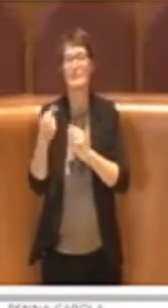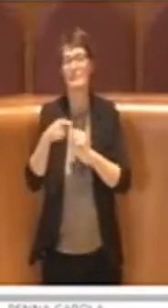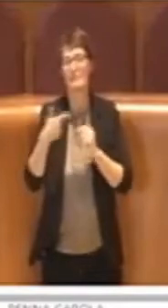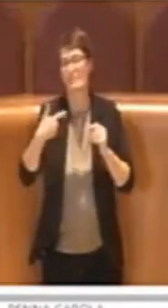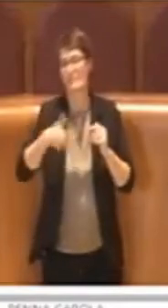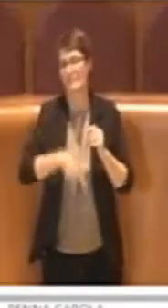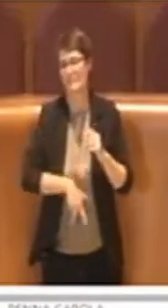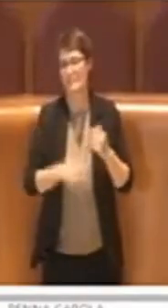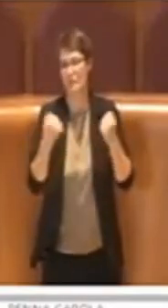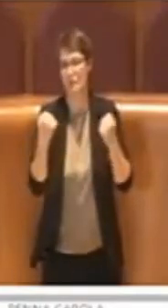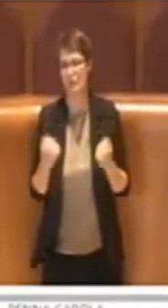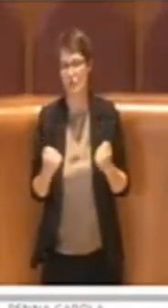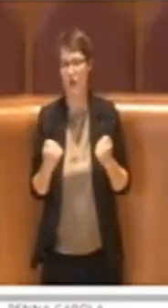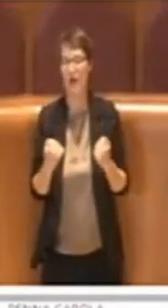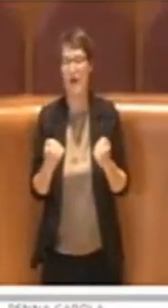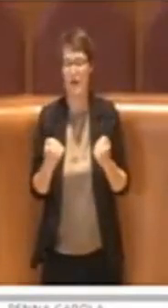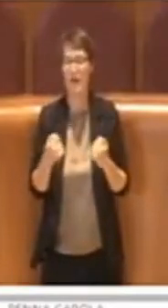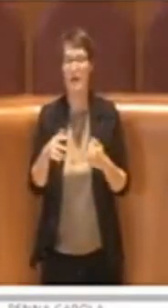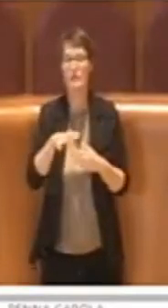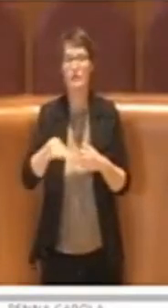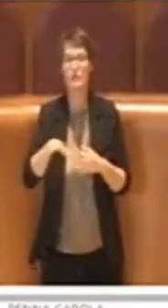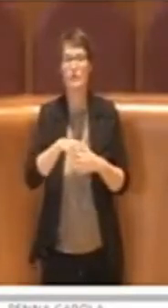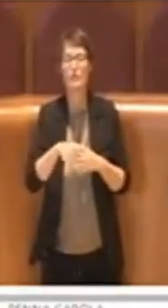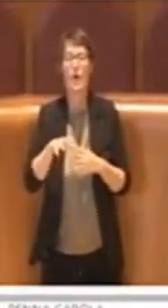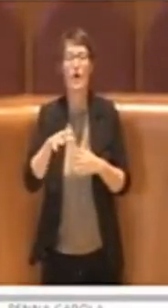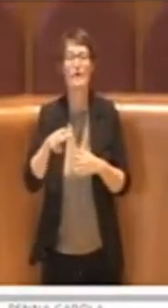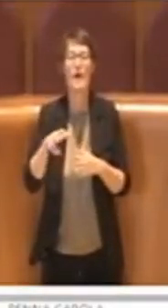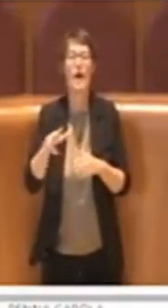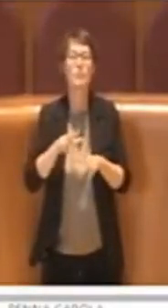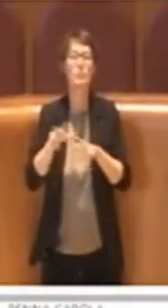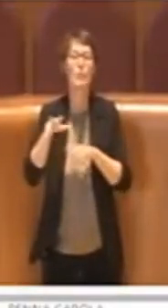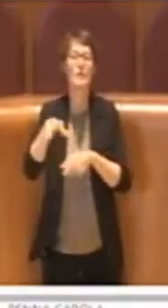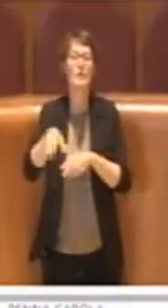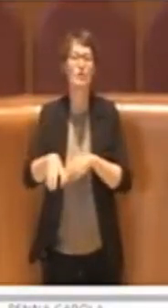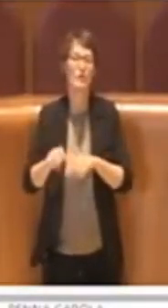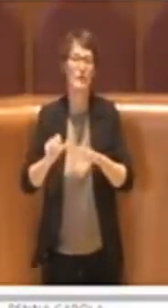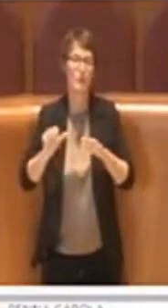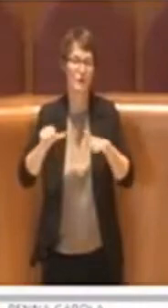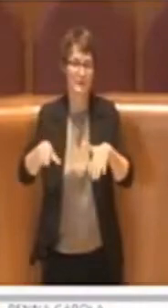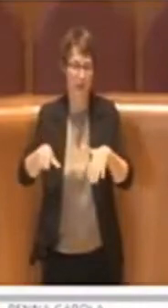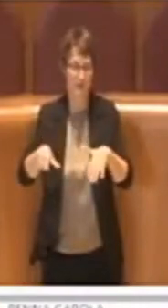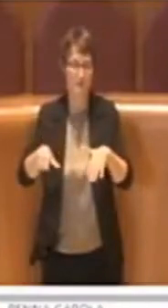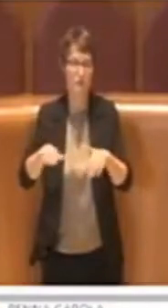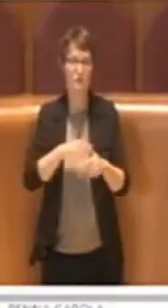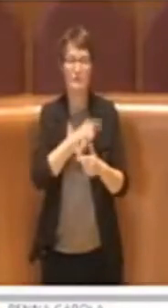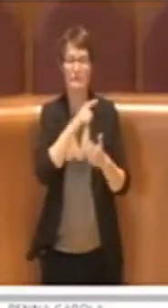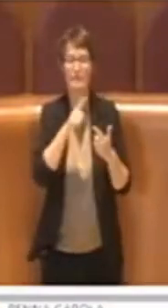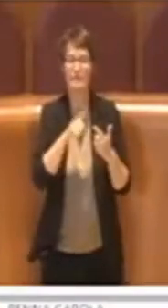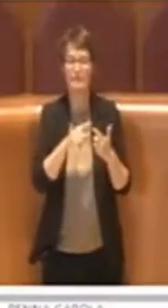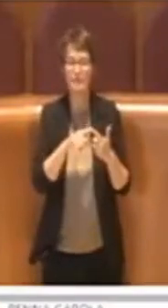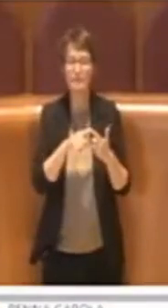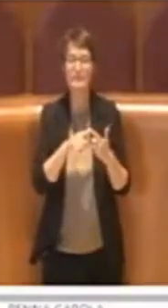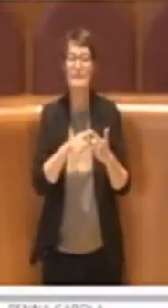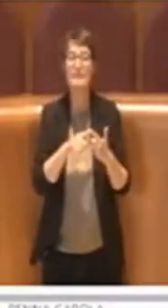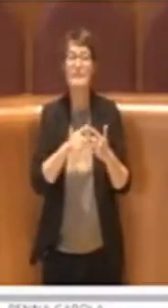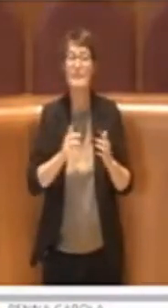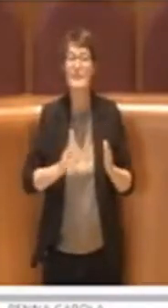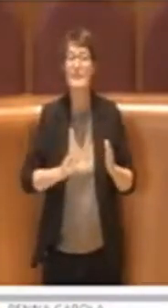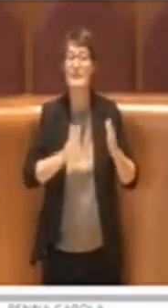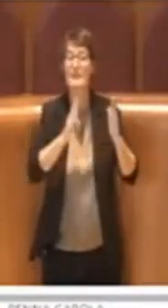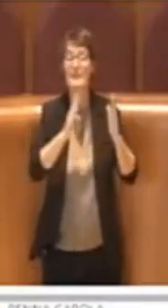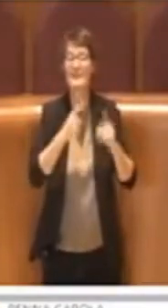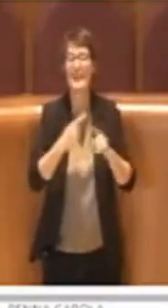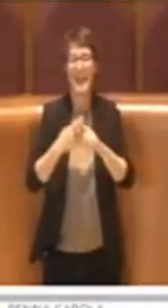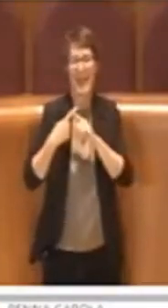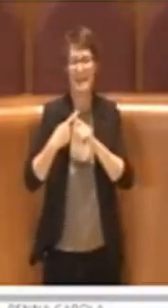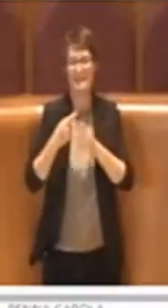Municipio Sesto. L'altro progetto è di demolizione dell'immobile ex scolastico di via Cardinal